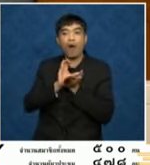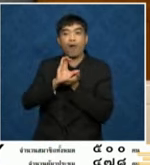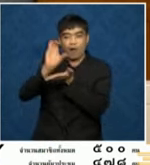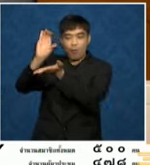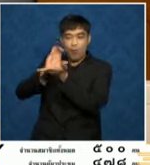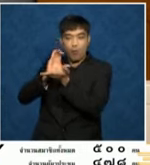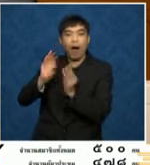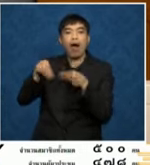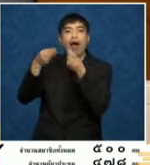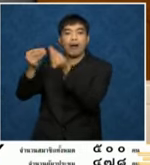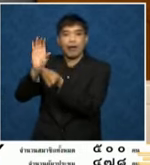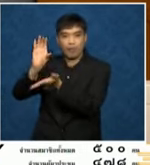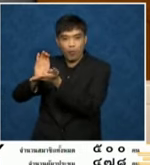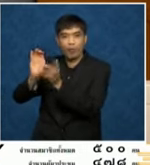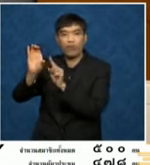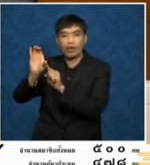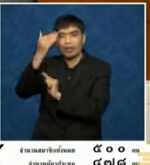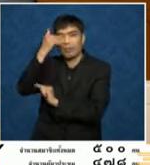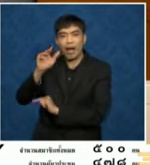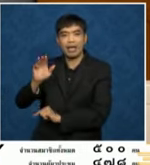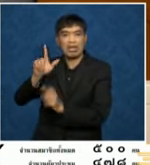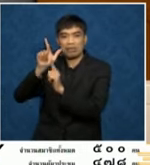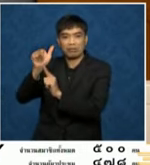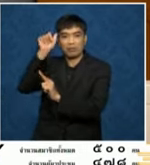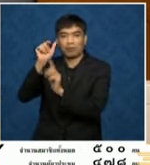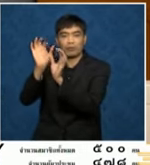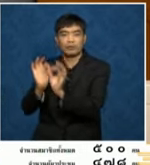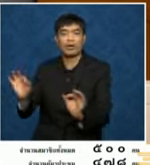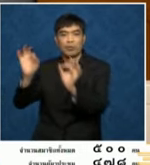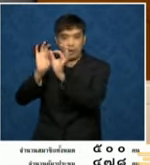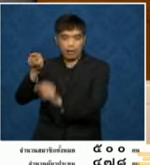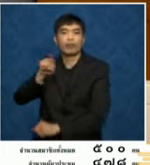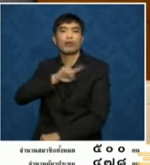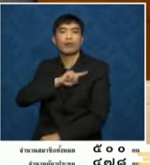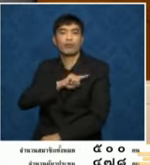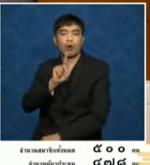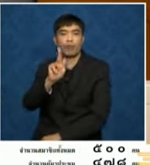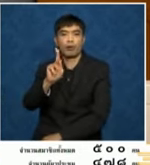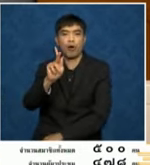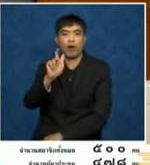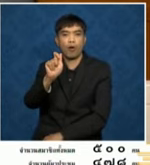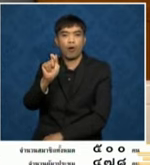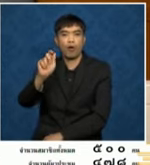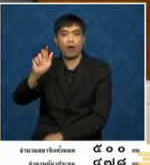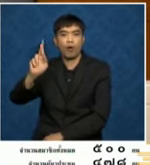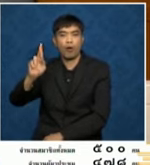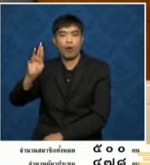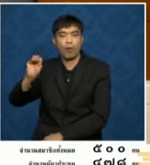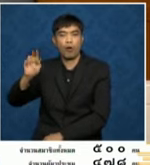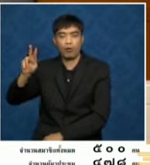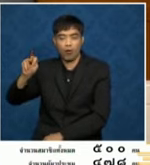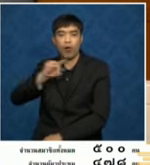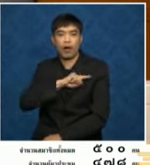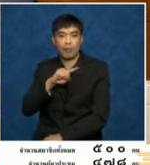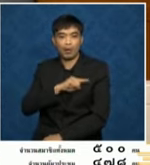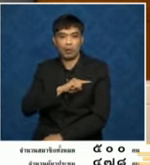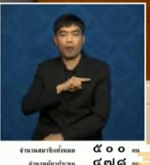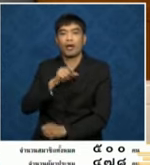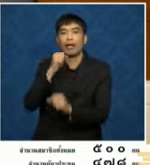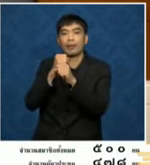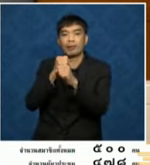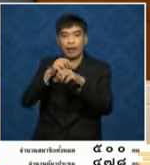กรมน.เป็นหน่วยงานหลักที่ได้รับมอบหมายให้มีหน้าที่รับผิดชอบในการแก้ไขปัญหาจังหวัดชายแดนใต้โดยเฉพาะง